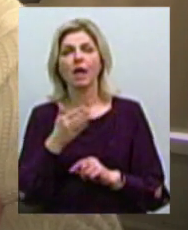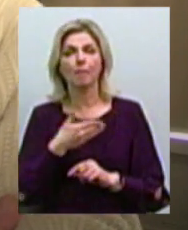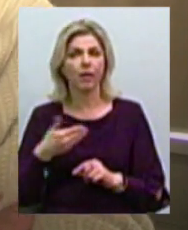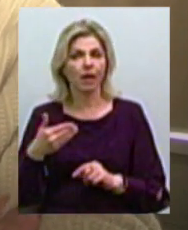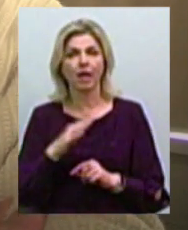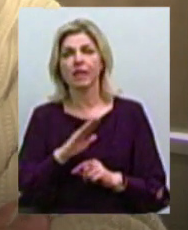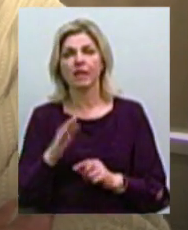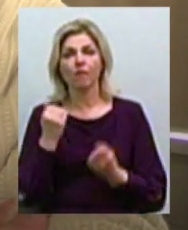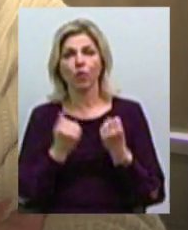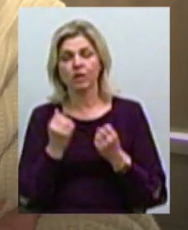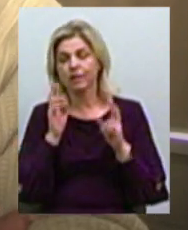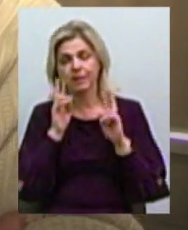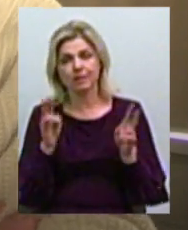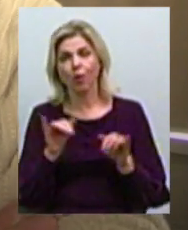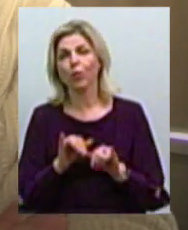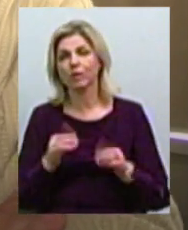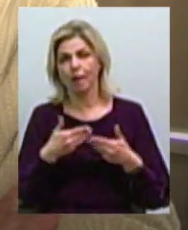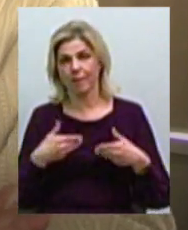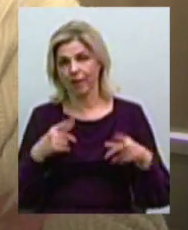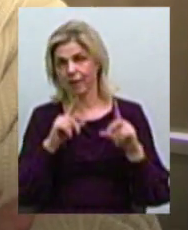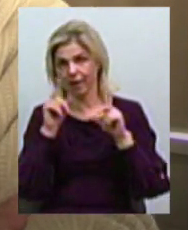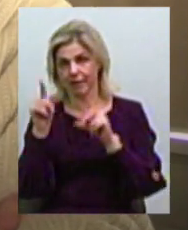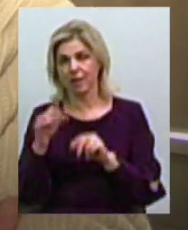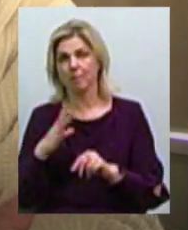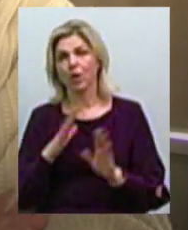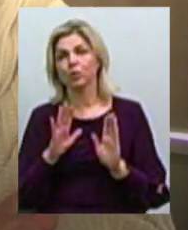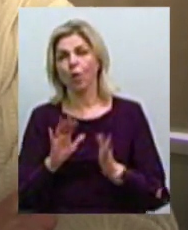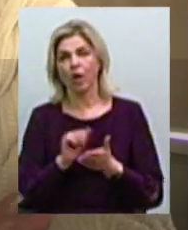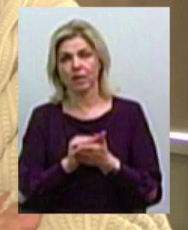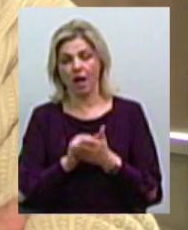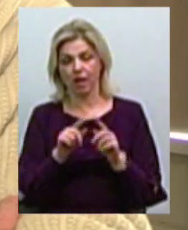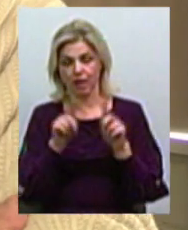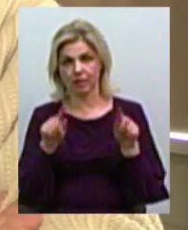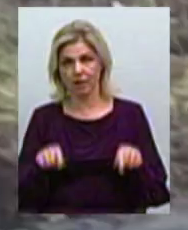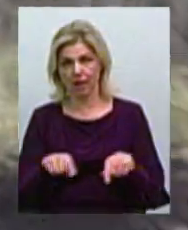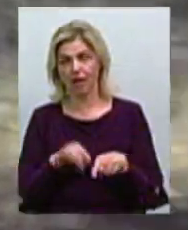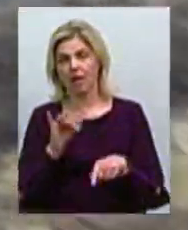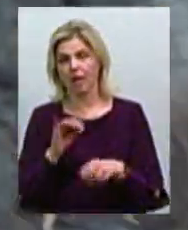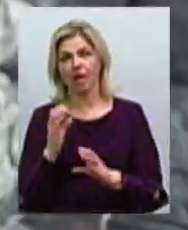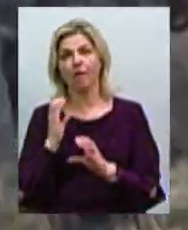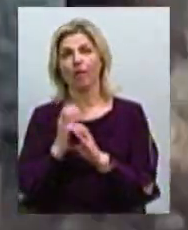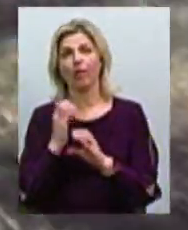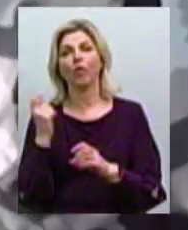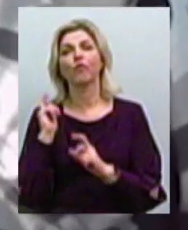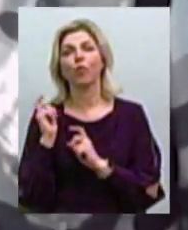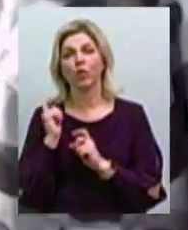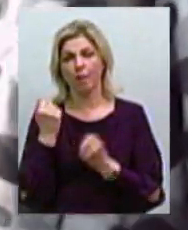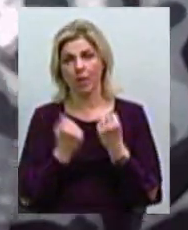знали, куди ми їдемо, ні дороги. Була тільки накладна, фури опечатані. Так через